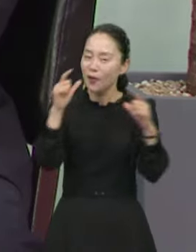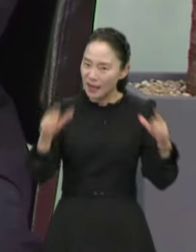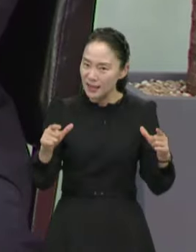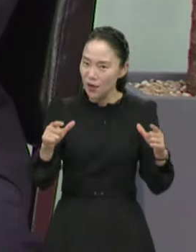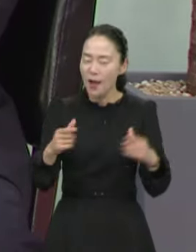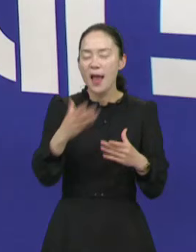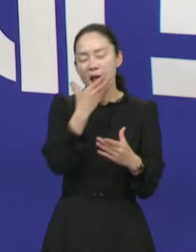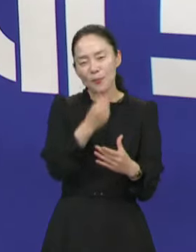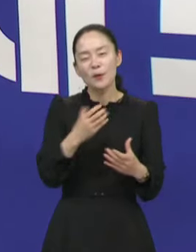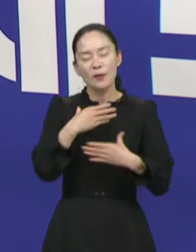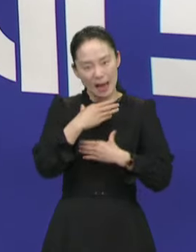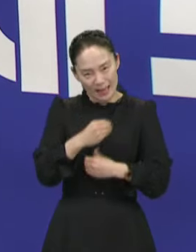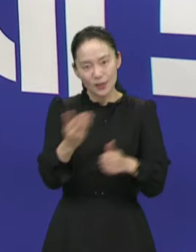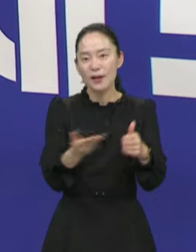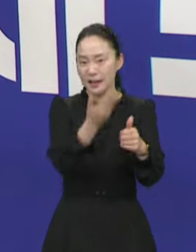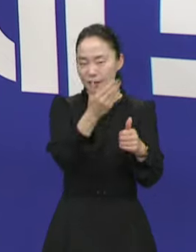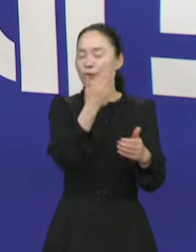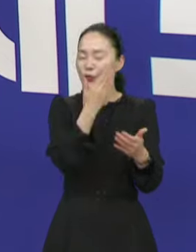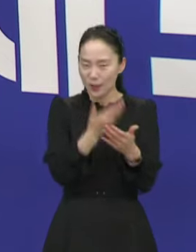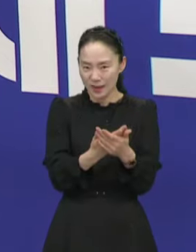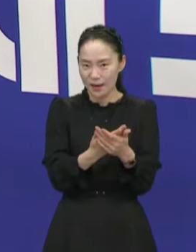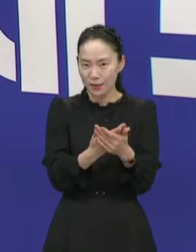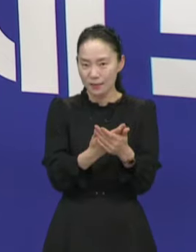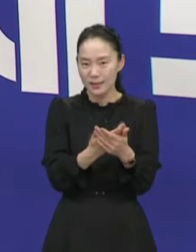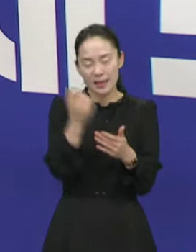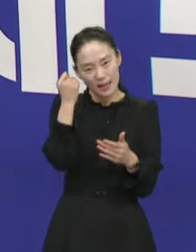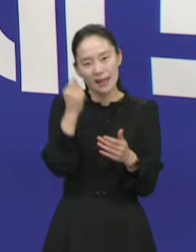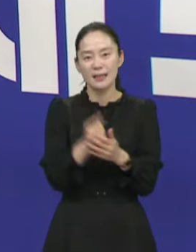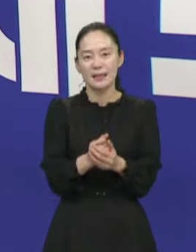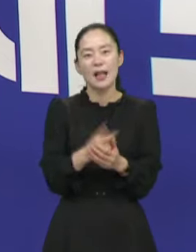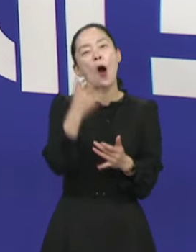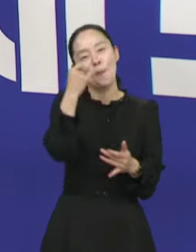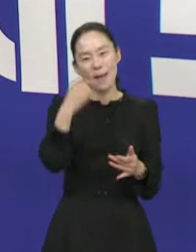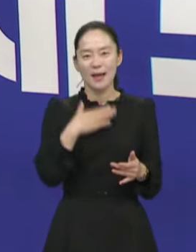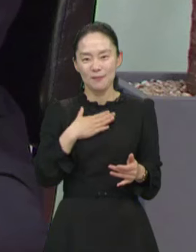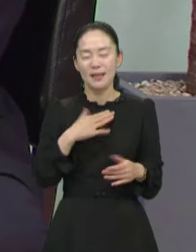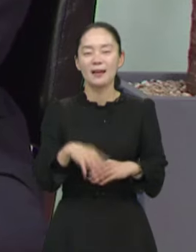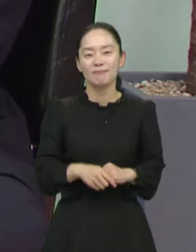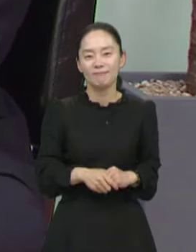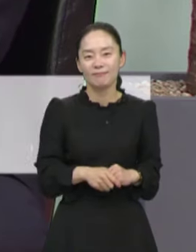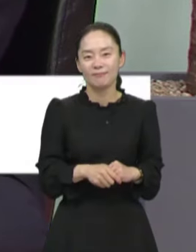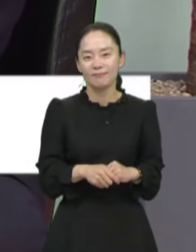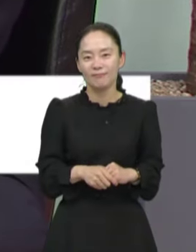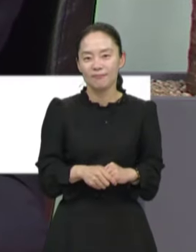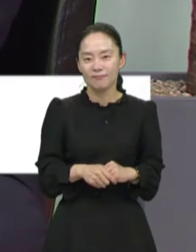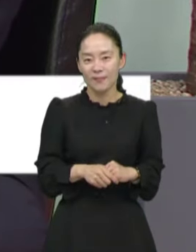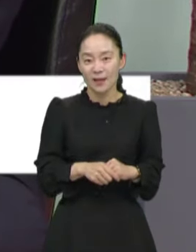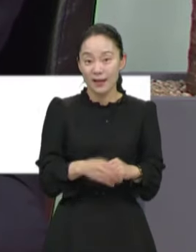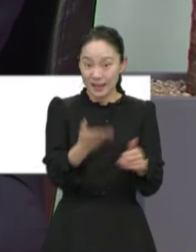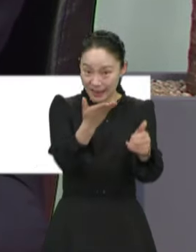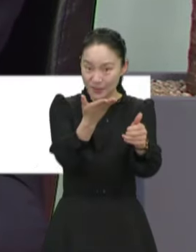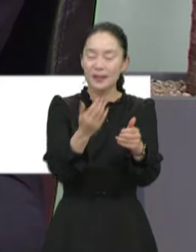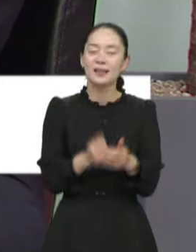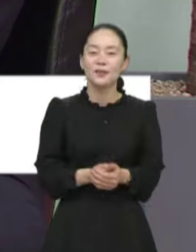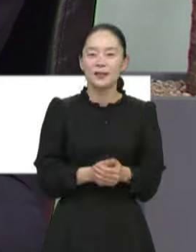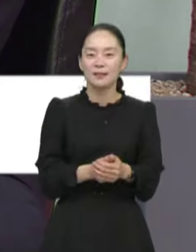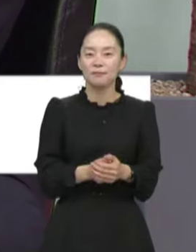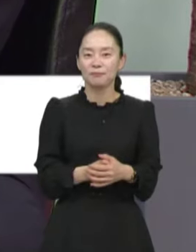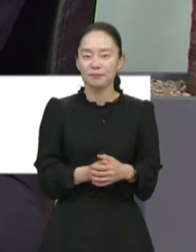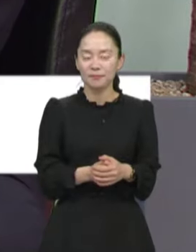안전하게 잘 키우는 일이 무엇보다도 중요하다고 생각하는 엄마입니다 우리 황당선 님께서는